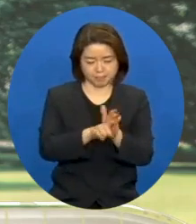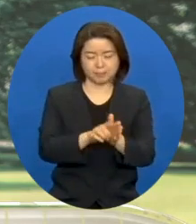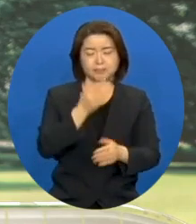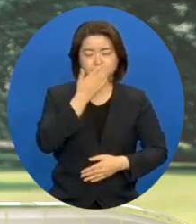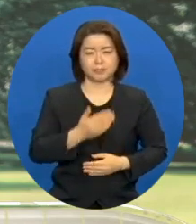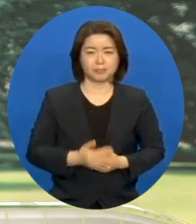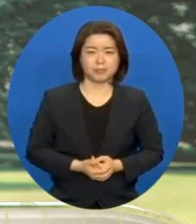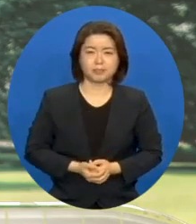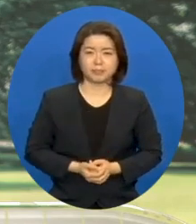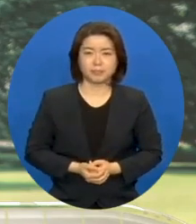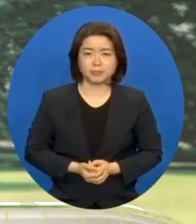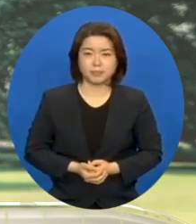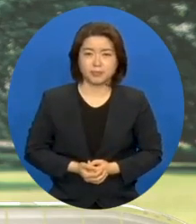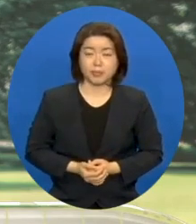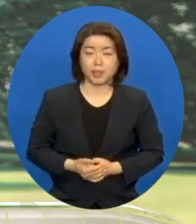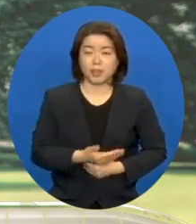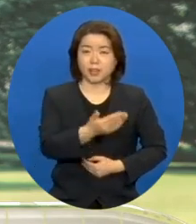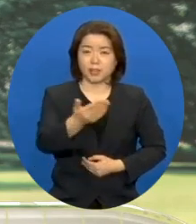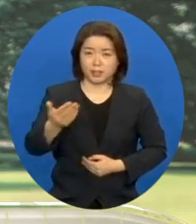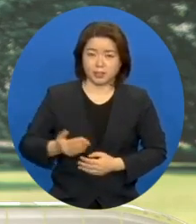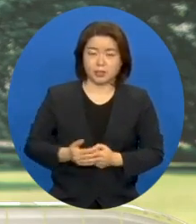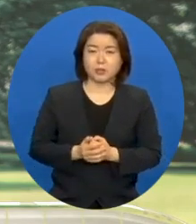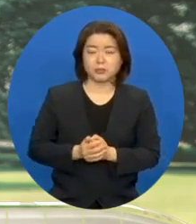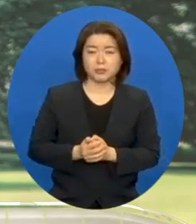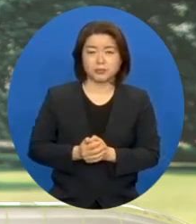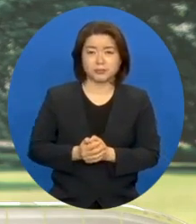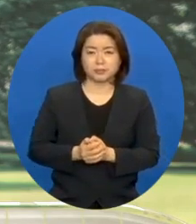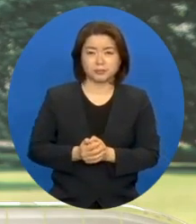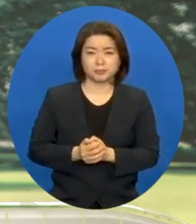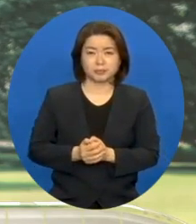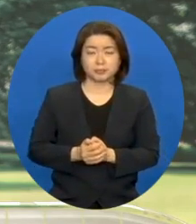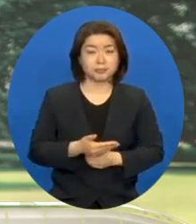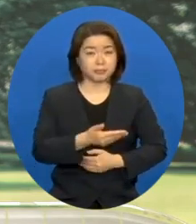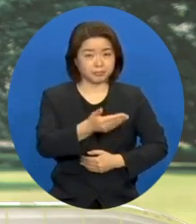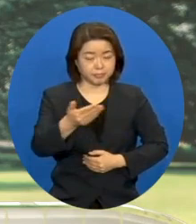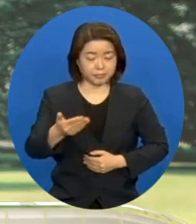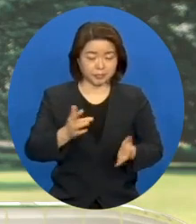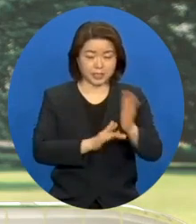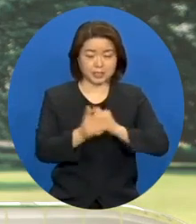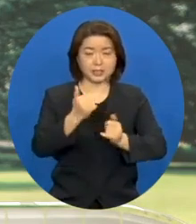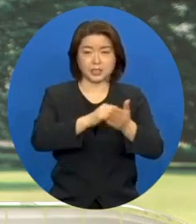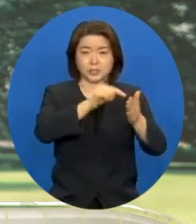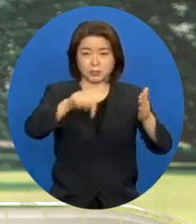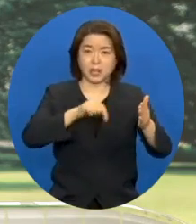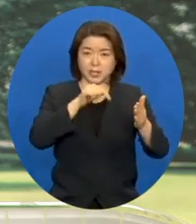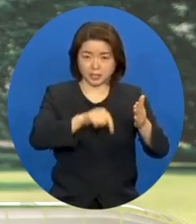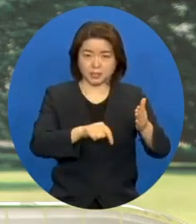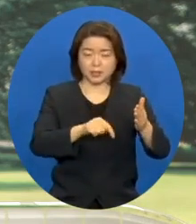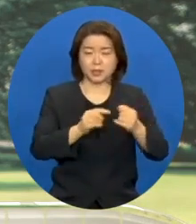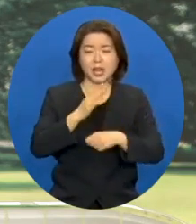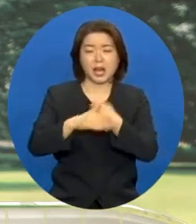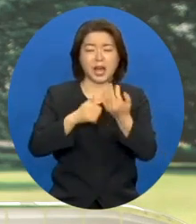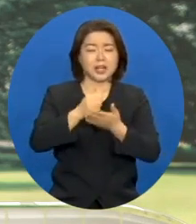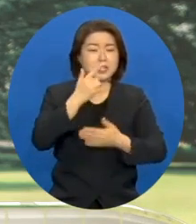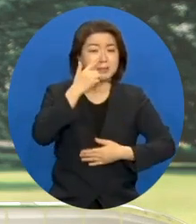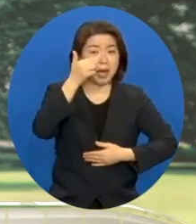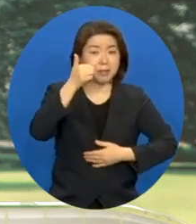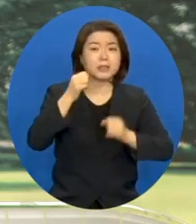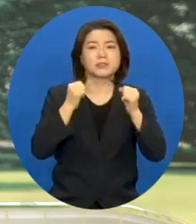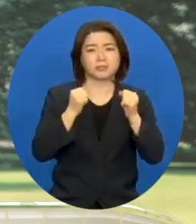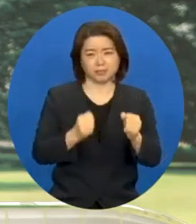여러분, 여러분에게는 예수님 안에서 하나님 아버지가